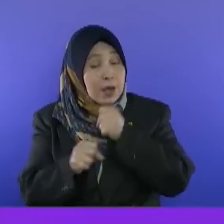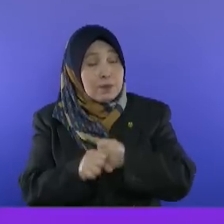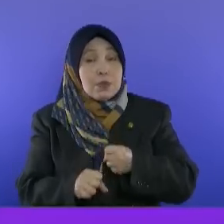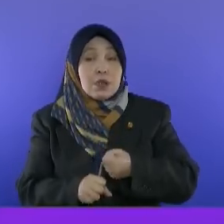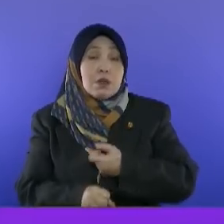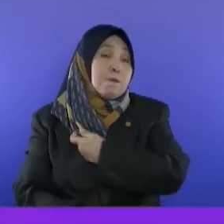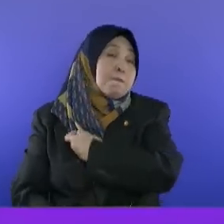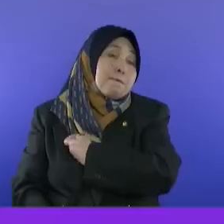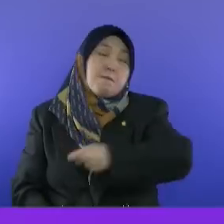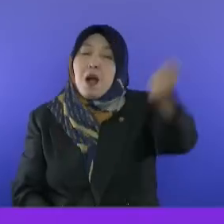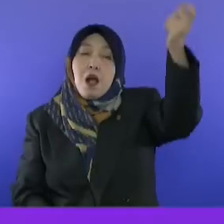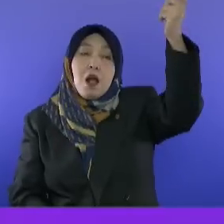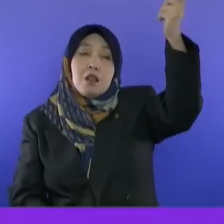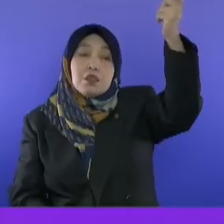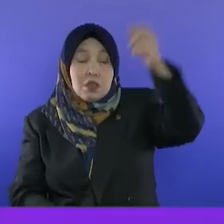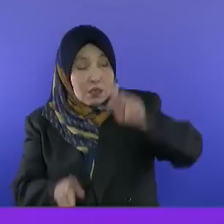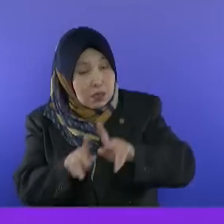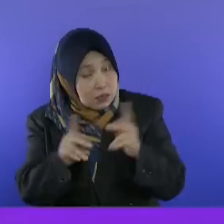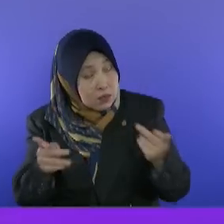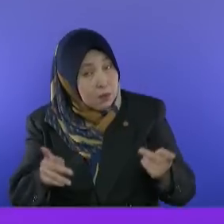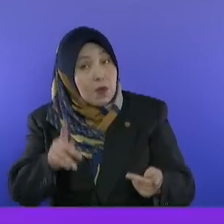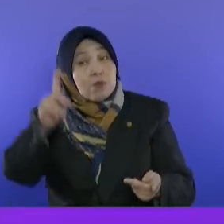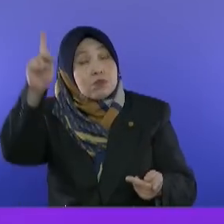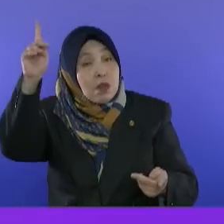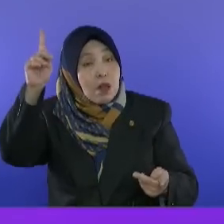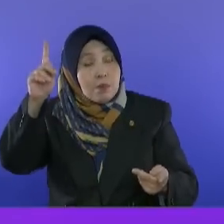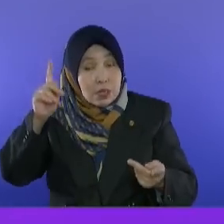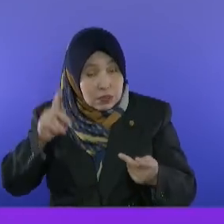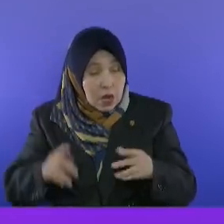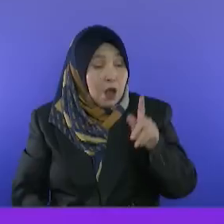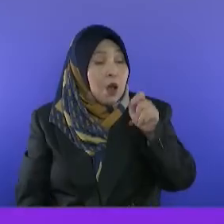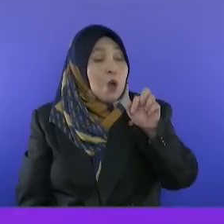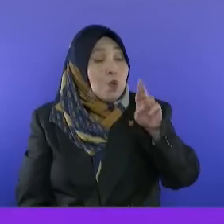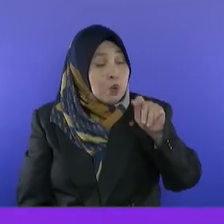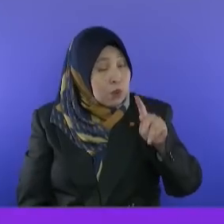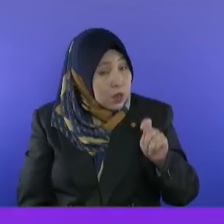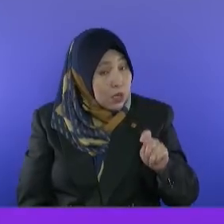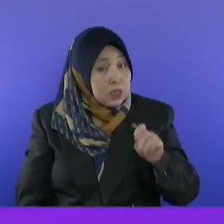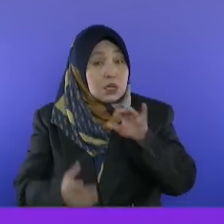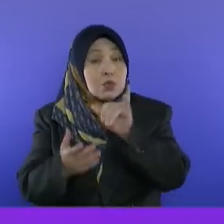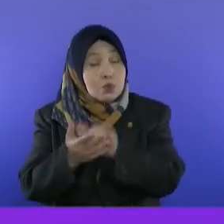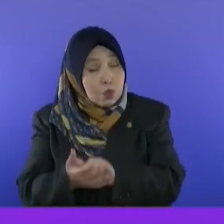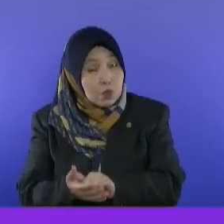membaliknya kita bahwa merujuk kepada Taurat itu sendiri